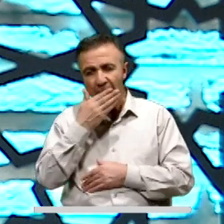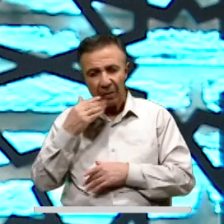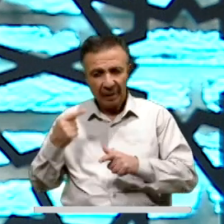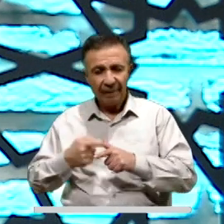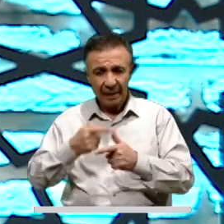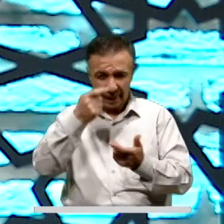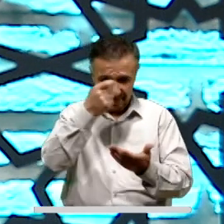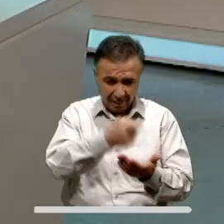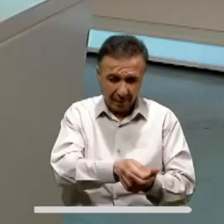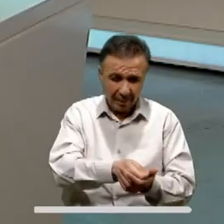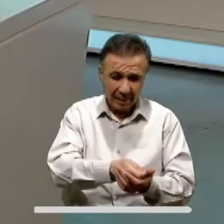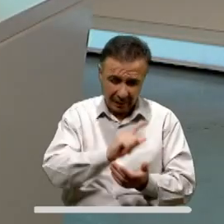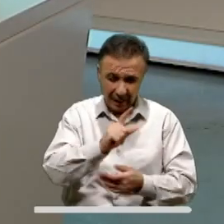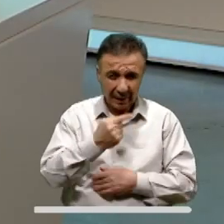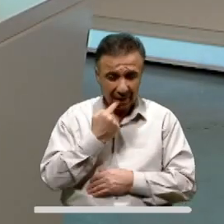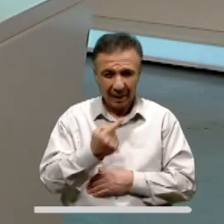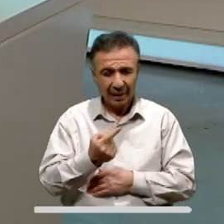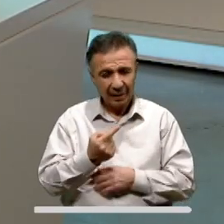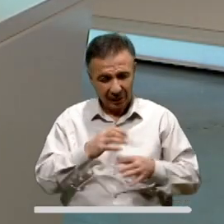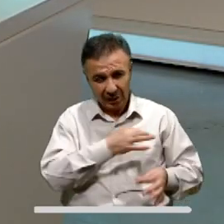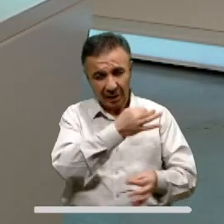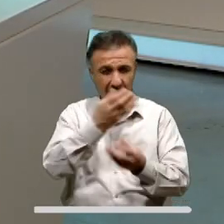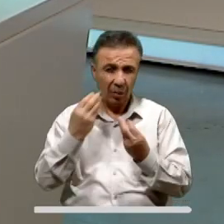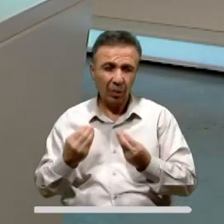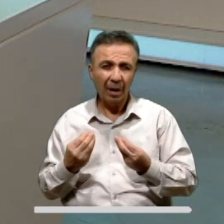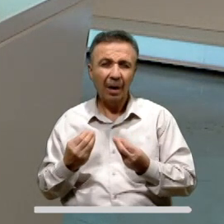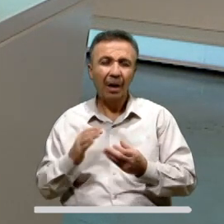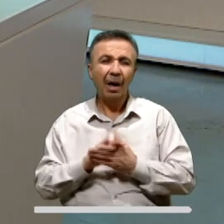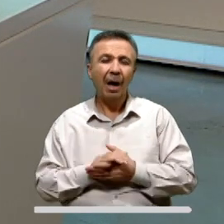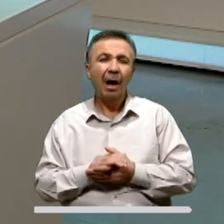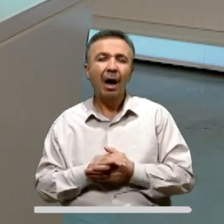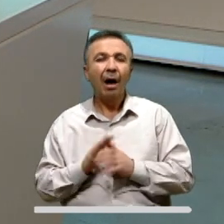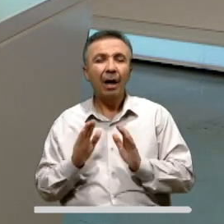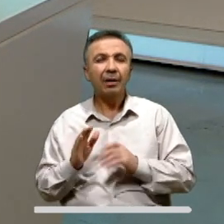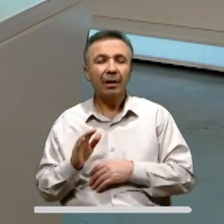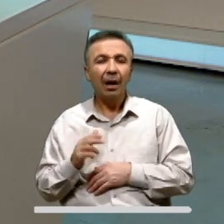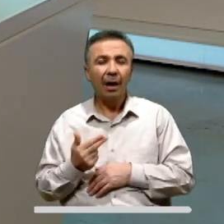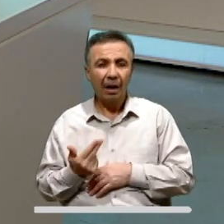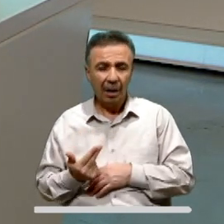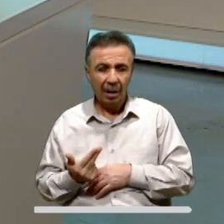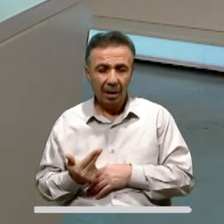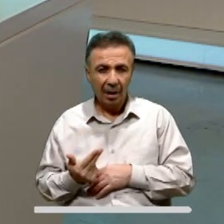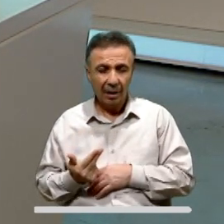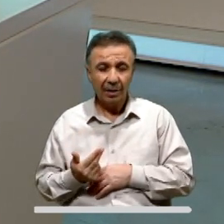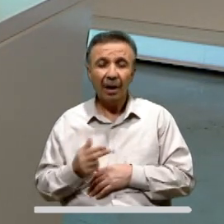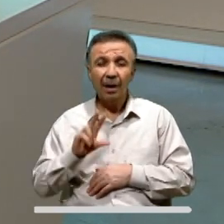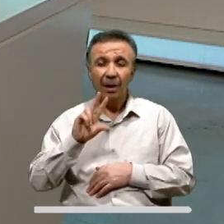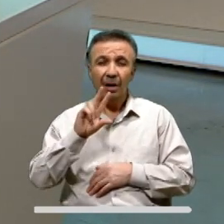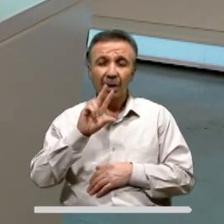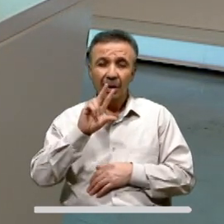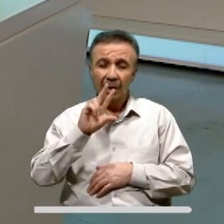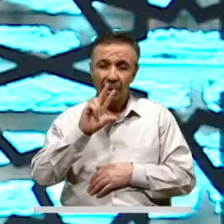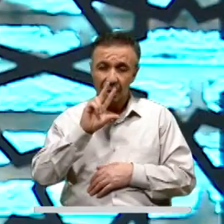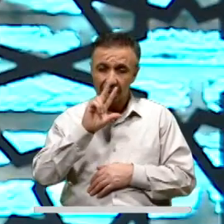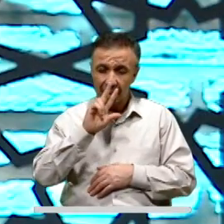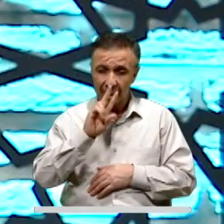gerektiğini söyleyenler oluyor. Hatta 71 fitre vermeliyiz. Böyle bir şey gerekli mi? Gerekiyor mu?